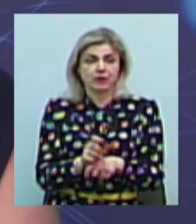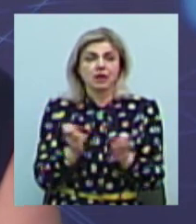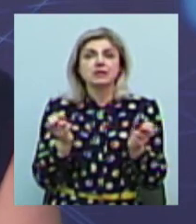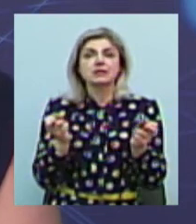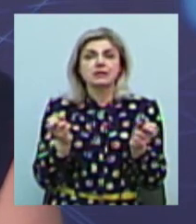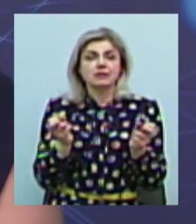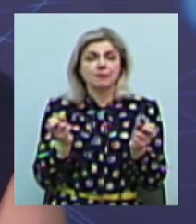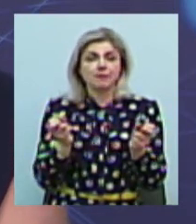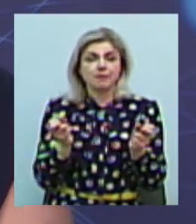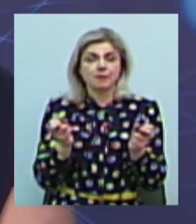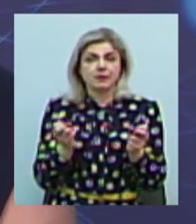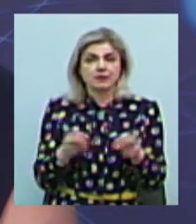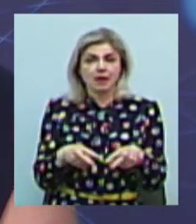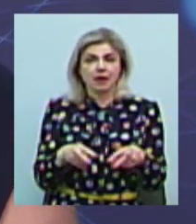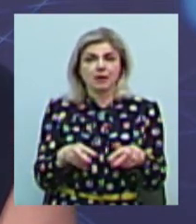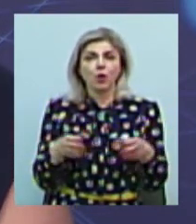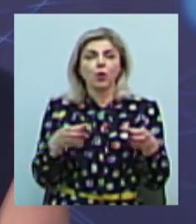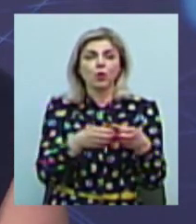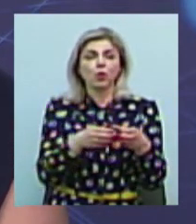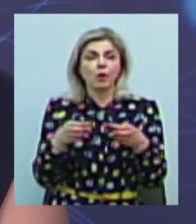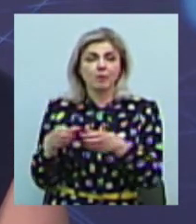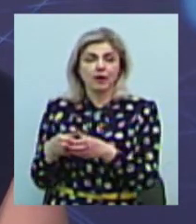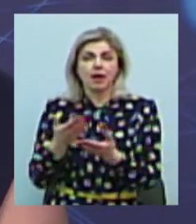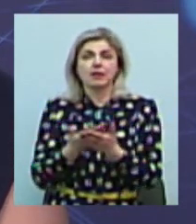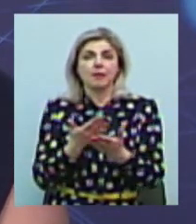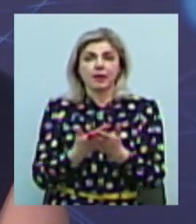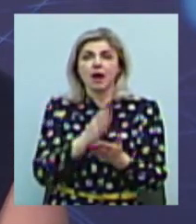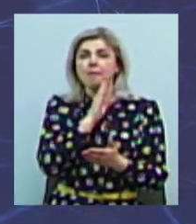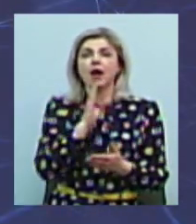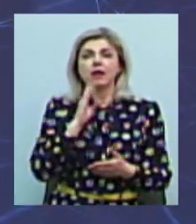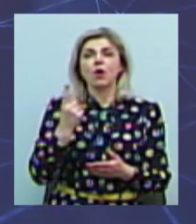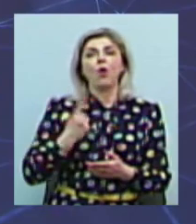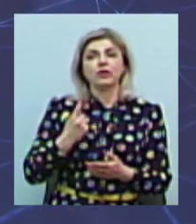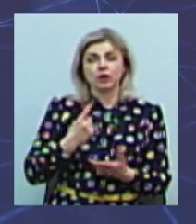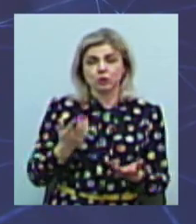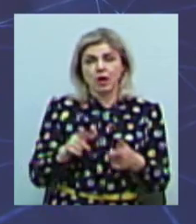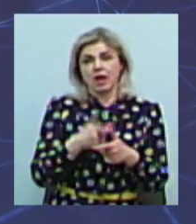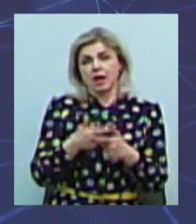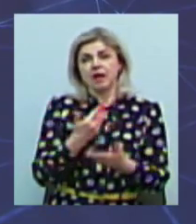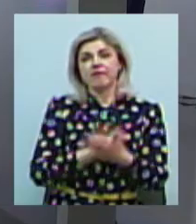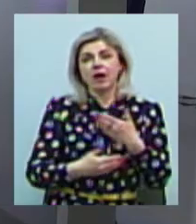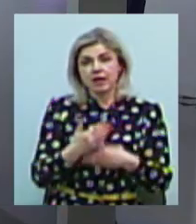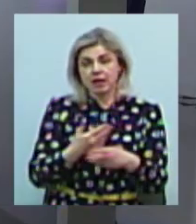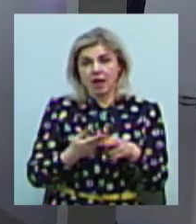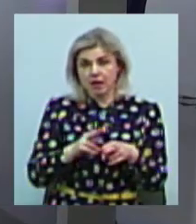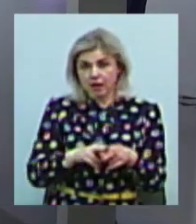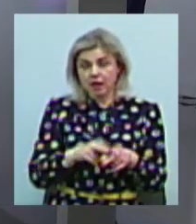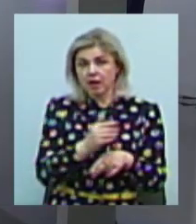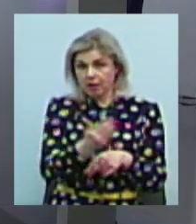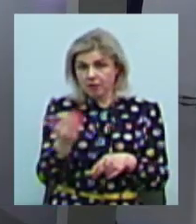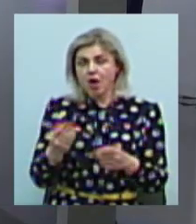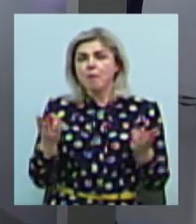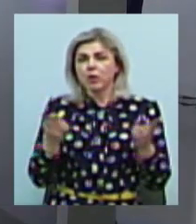спеціальні якісь, ну, групи, наприклад, там матері-одиначки чи інваліди, ті потребують ще